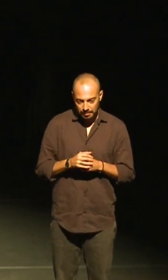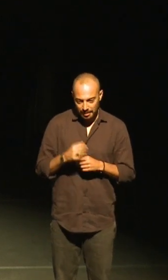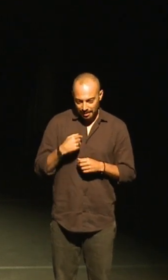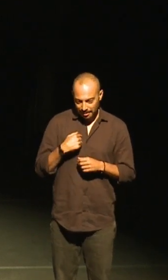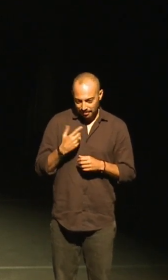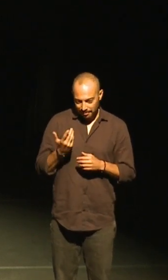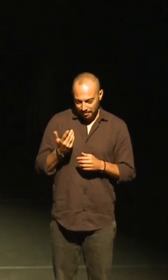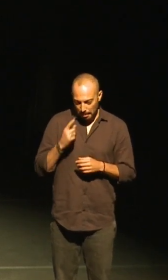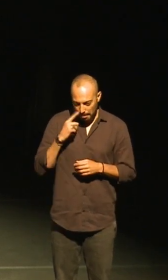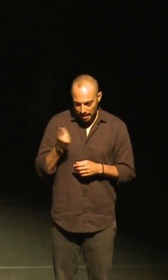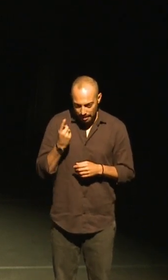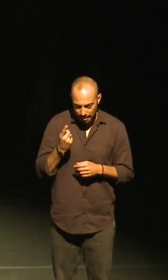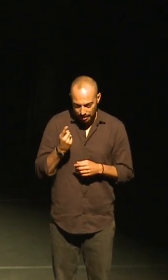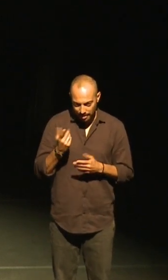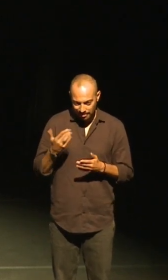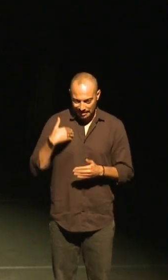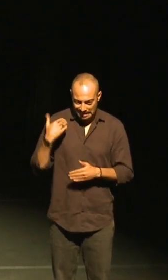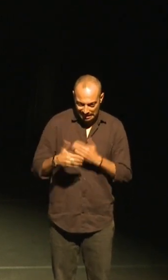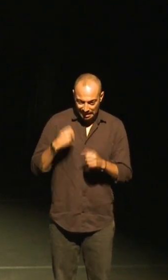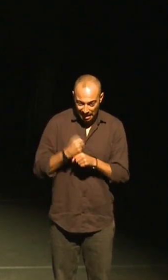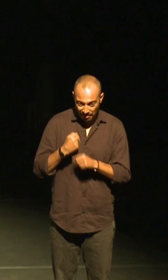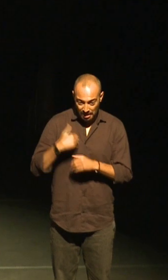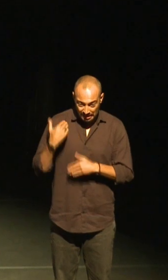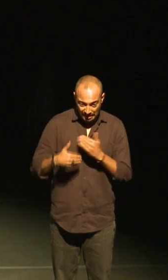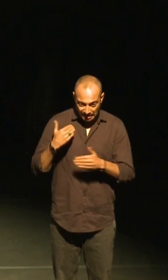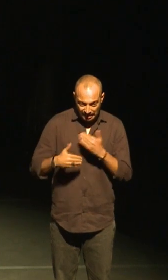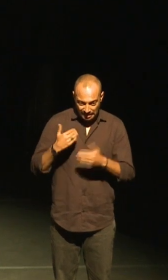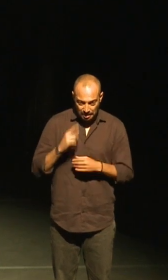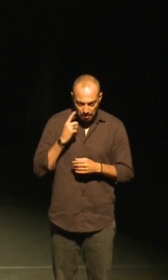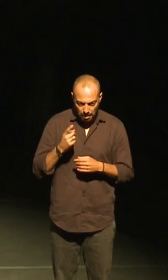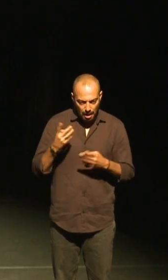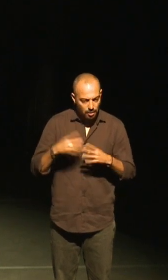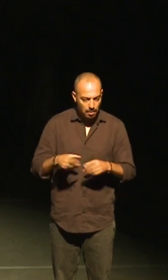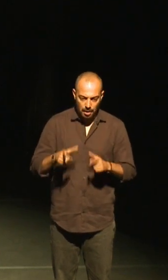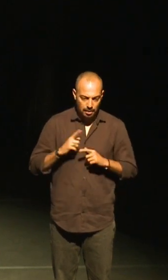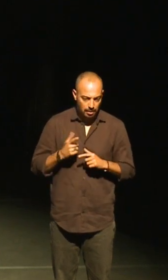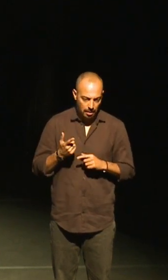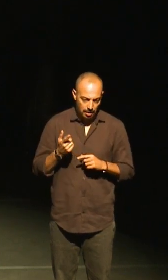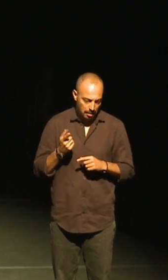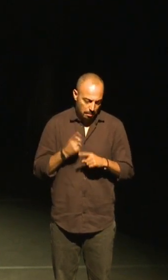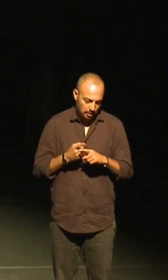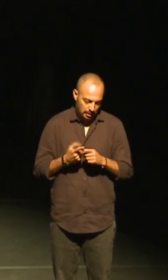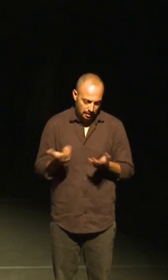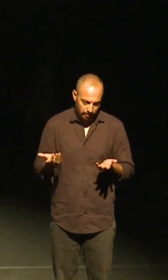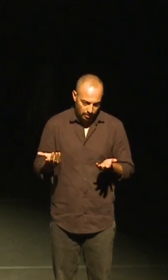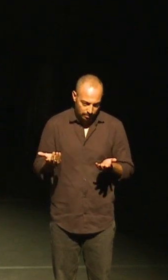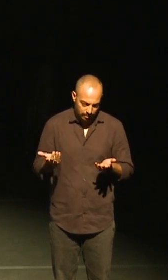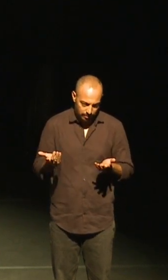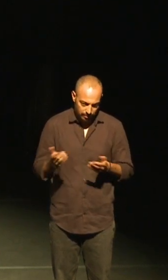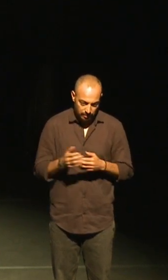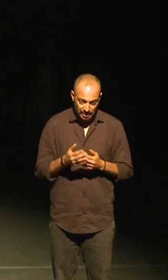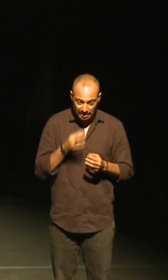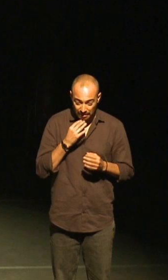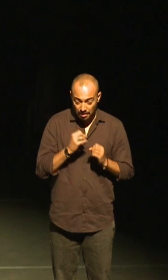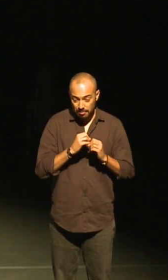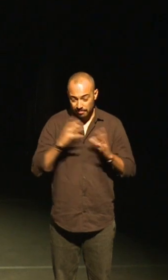meglio di sé ne ottiene alla fine qualcosa che è positiva per tutti e quindi io credo che democrazia uno